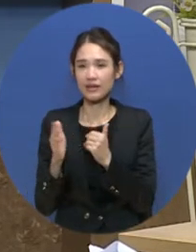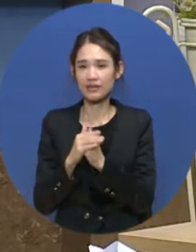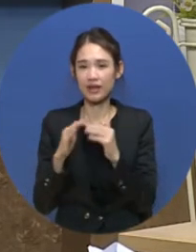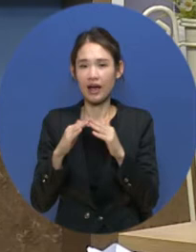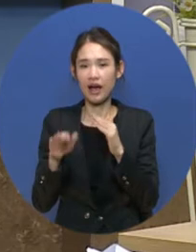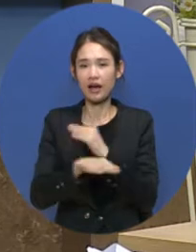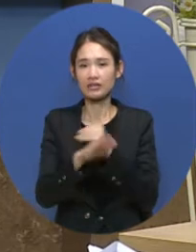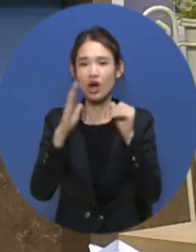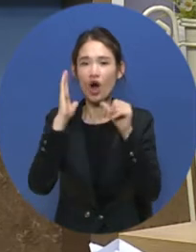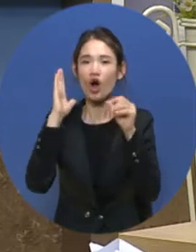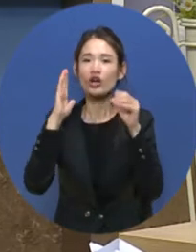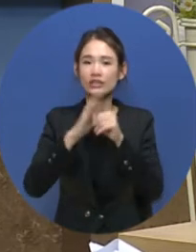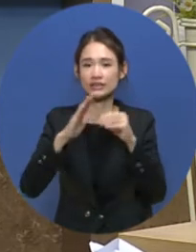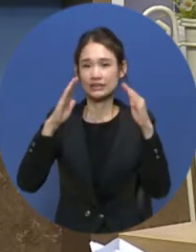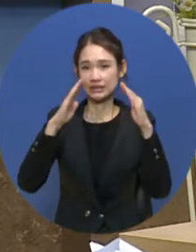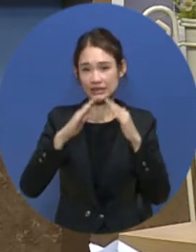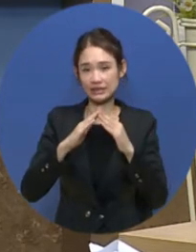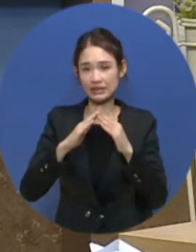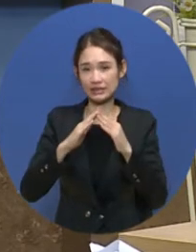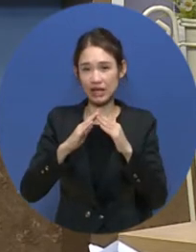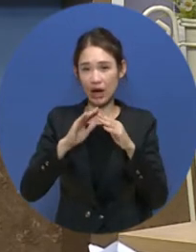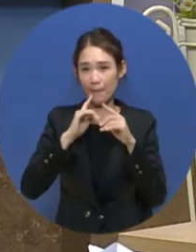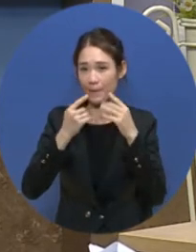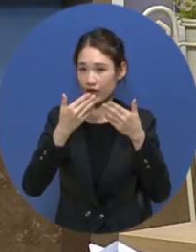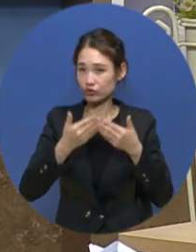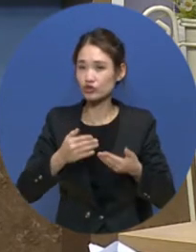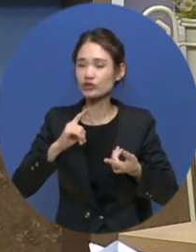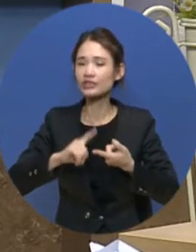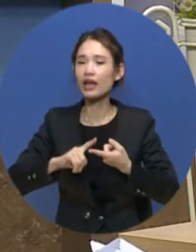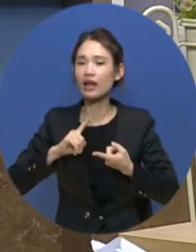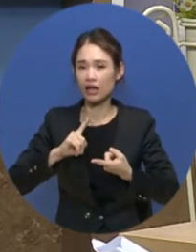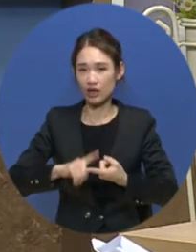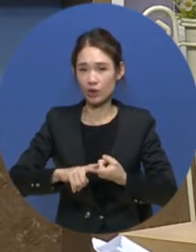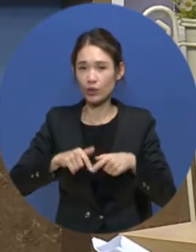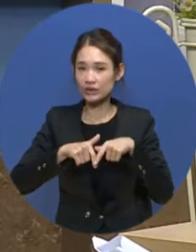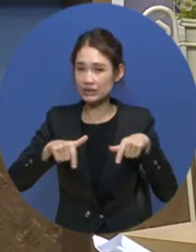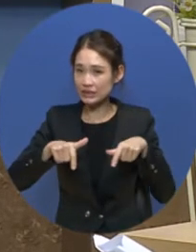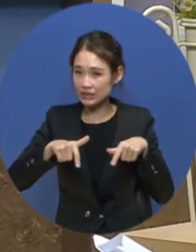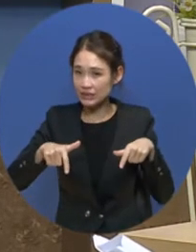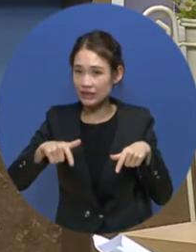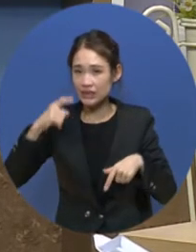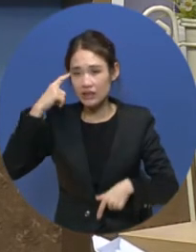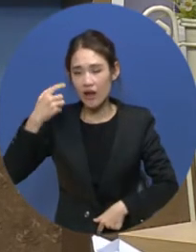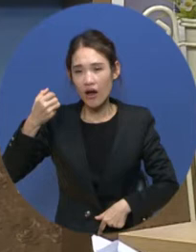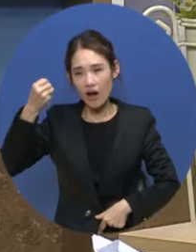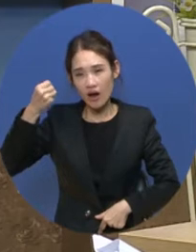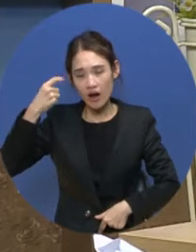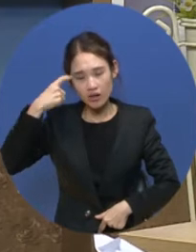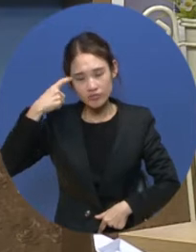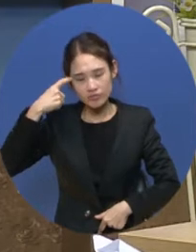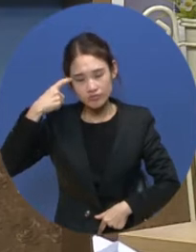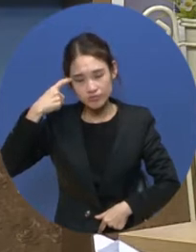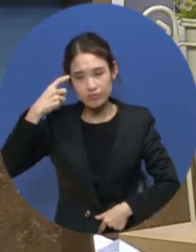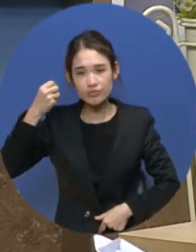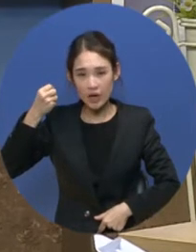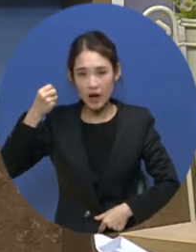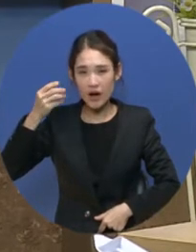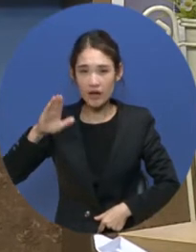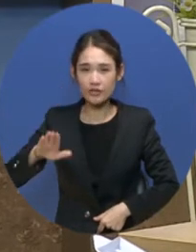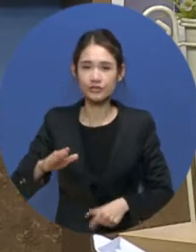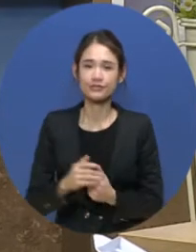가정 어린이집은 저희가 사실 말씀해주신 것처럼 흔히 볼 수 있잖아요. 흔히 접할 수 있는 네. 네.